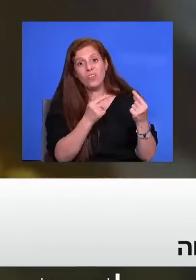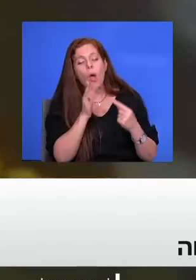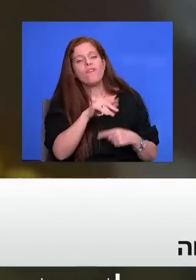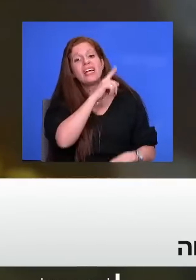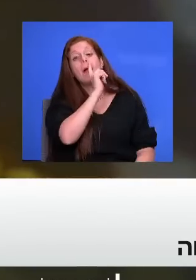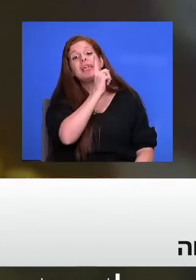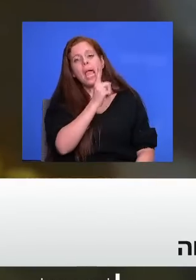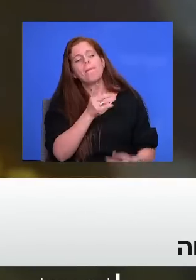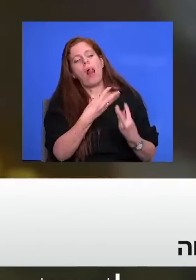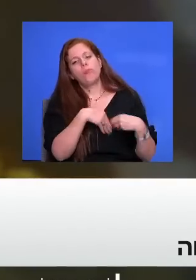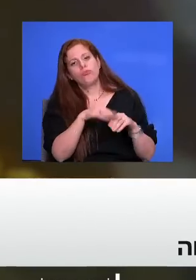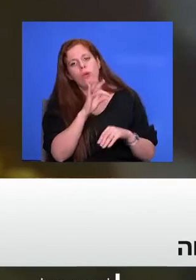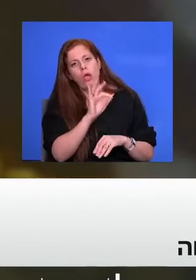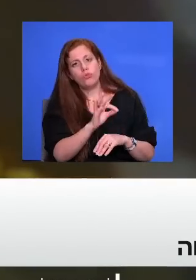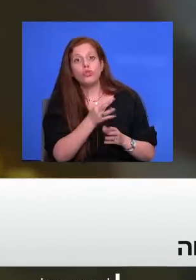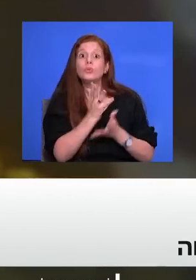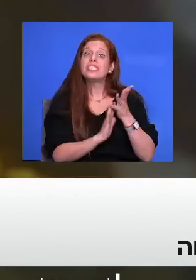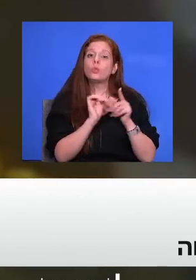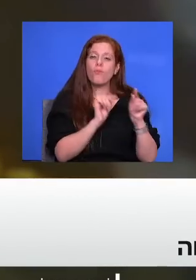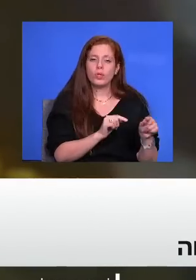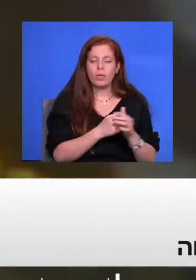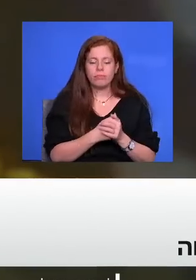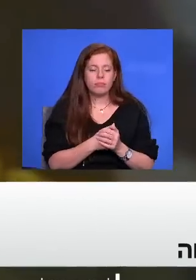בת משפחתו שהוא ישרוף אותה. הדס, תודה.